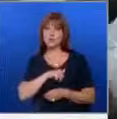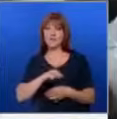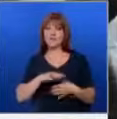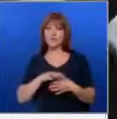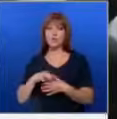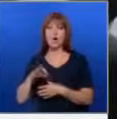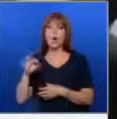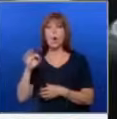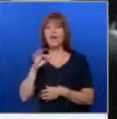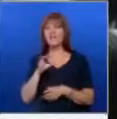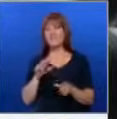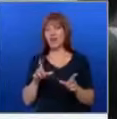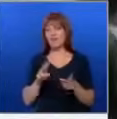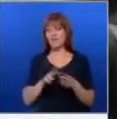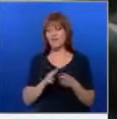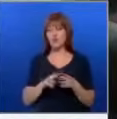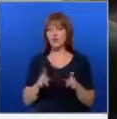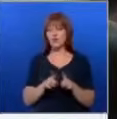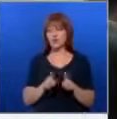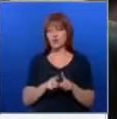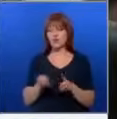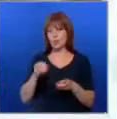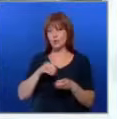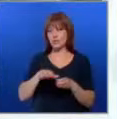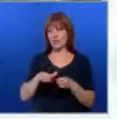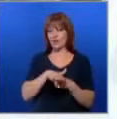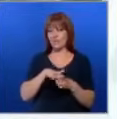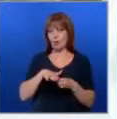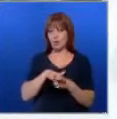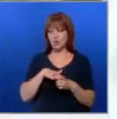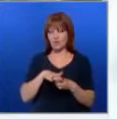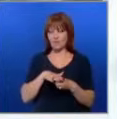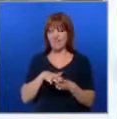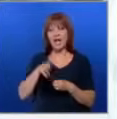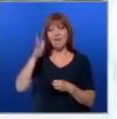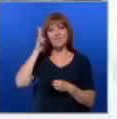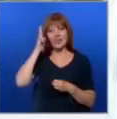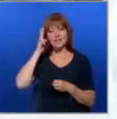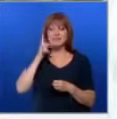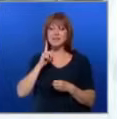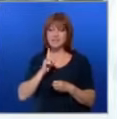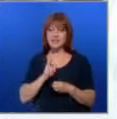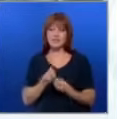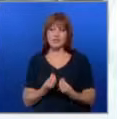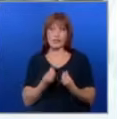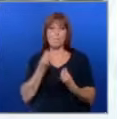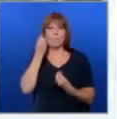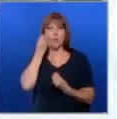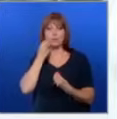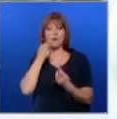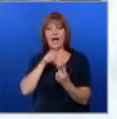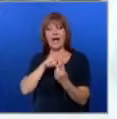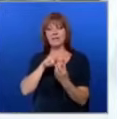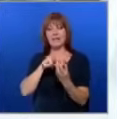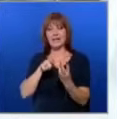водач Оливие Фор също участва в основаването на новия Народен фронт. Франция заслужаваше нещо по-добро от